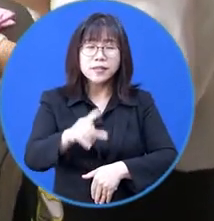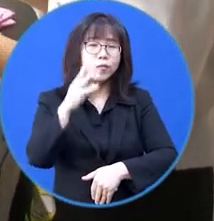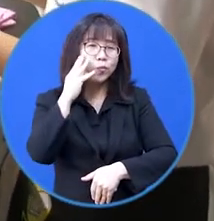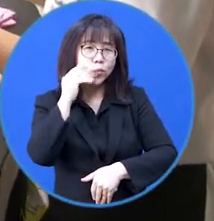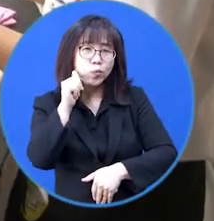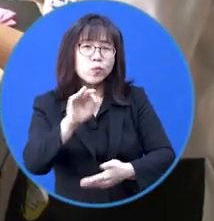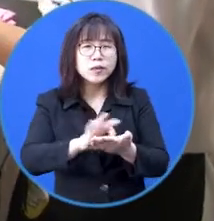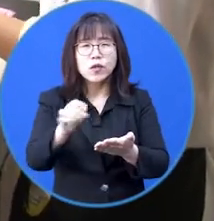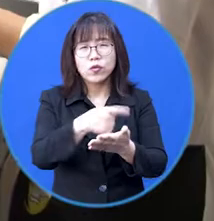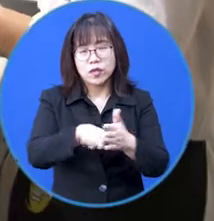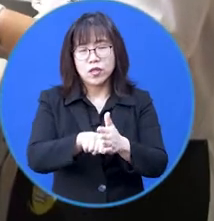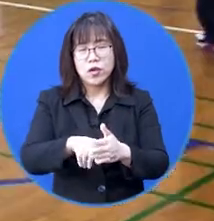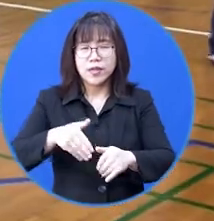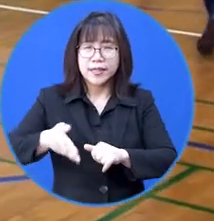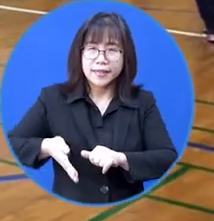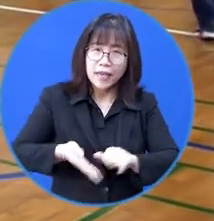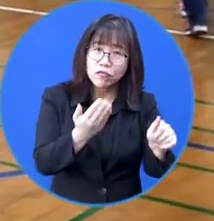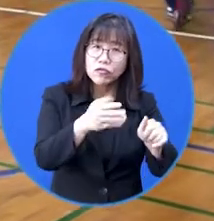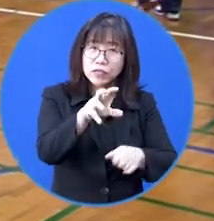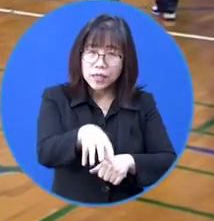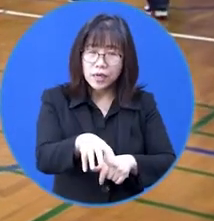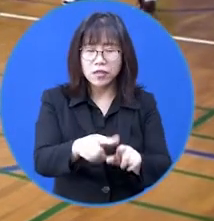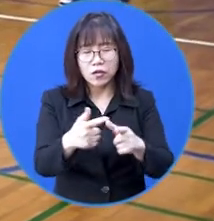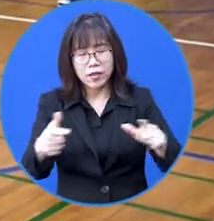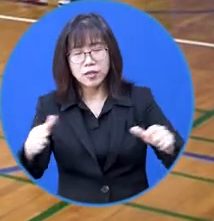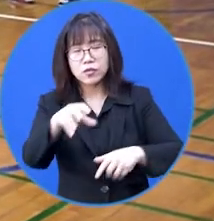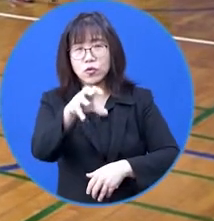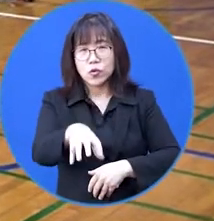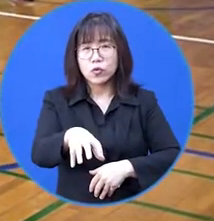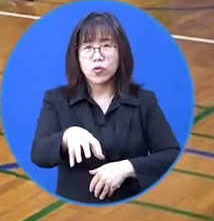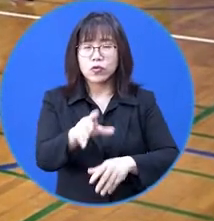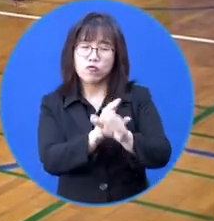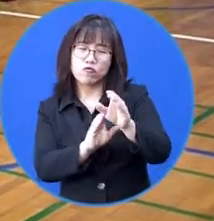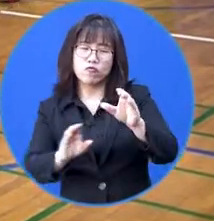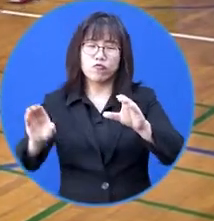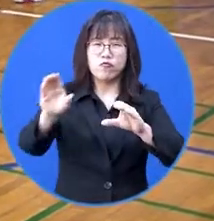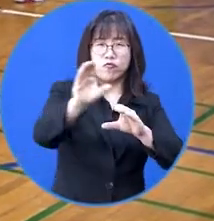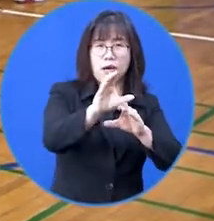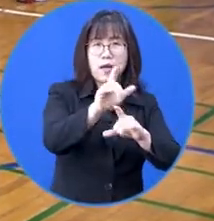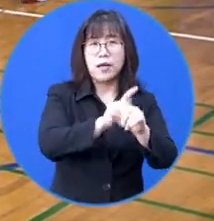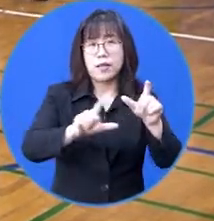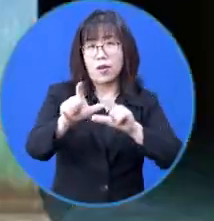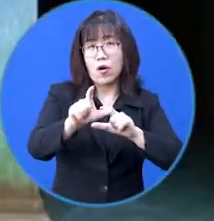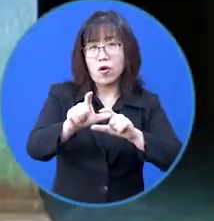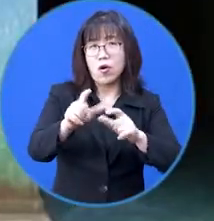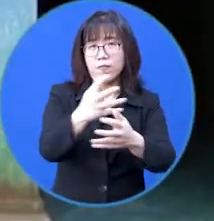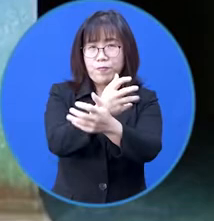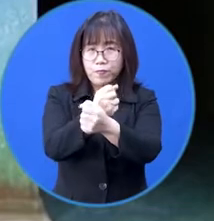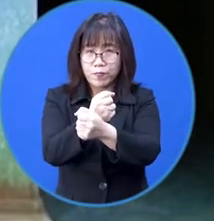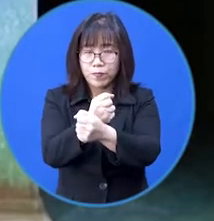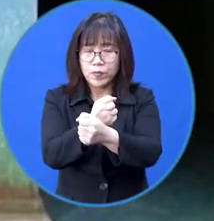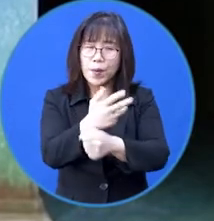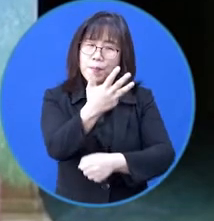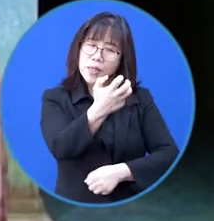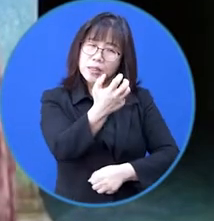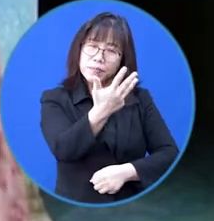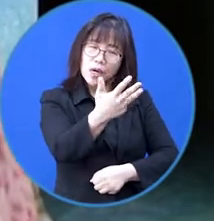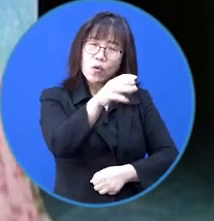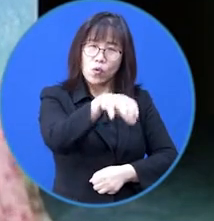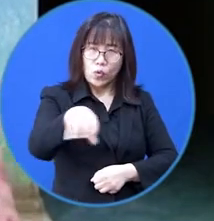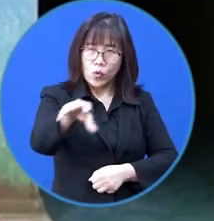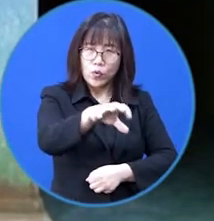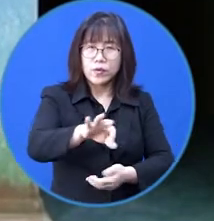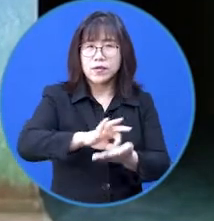지원카드의 원활한 사용을 위해 올해 탁구장 등 문화공간 사용처 12곳을 추가로 확보했으며